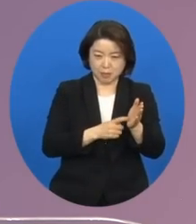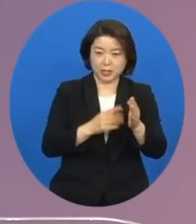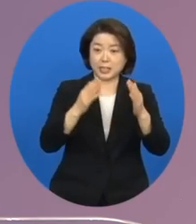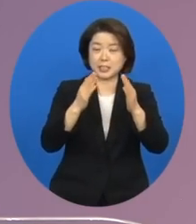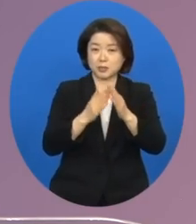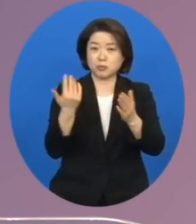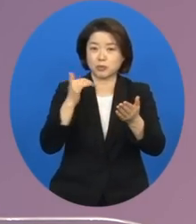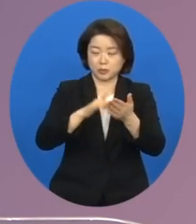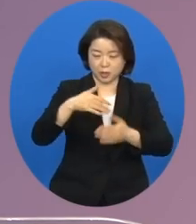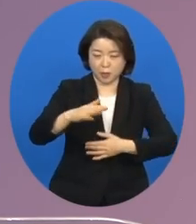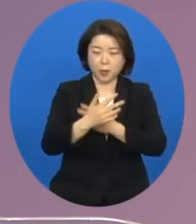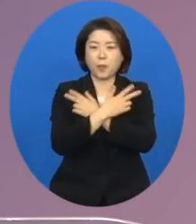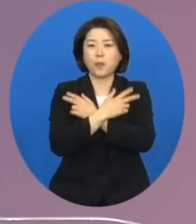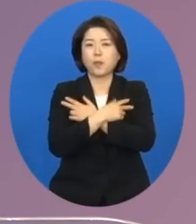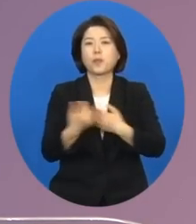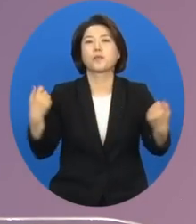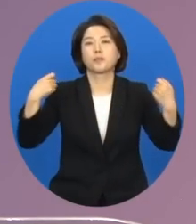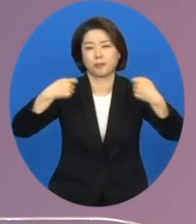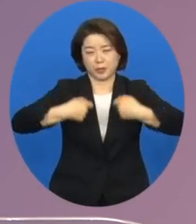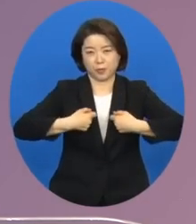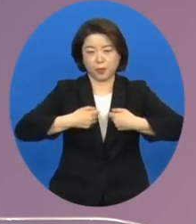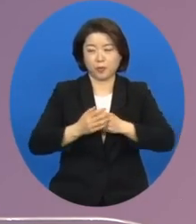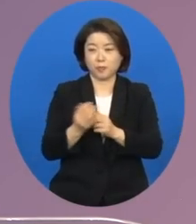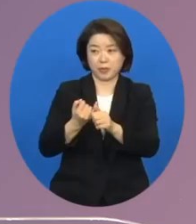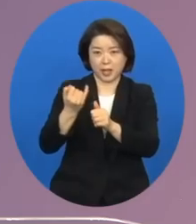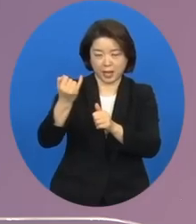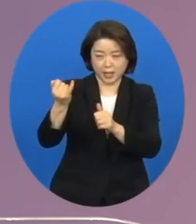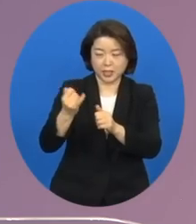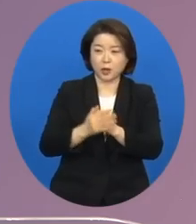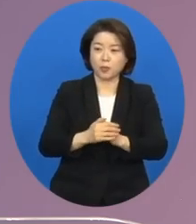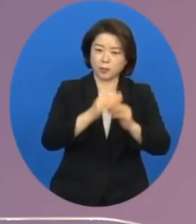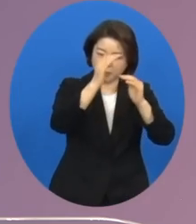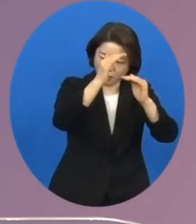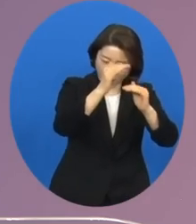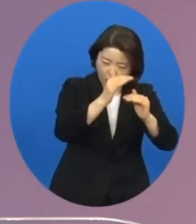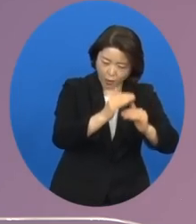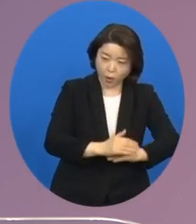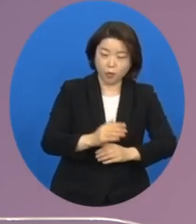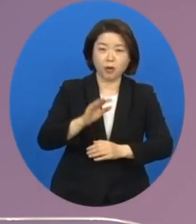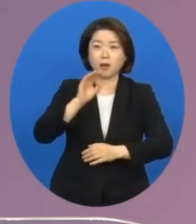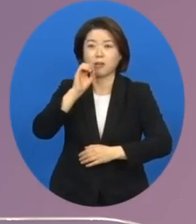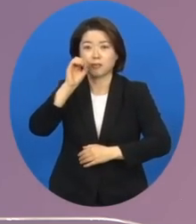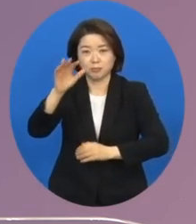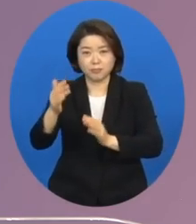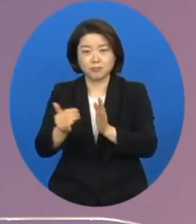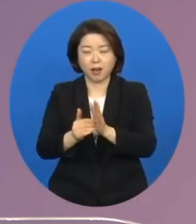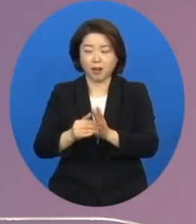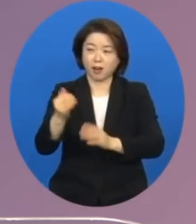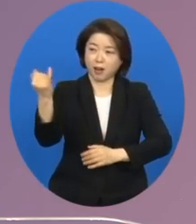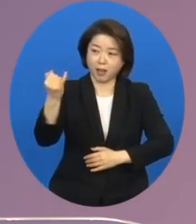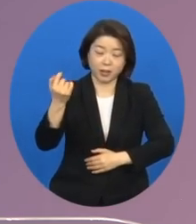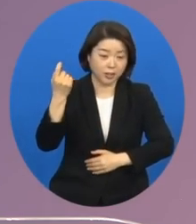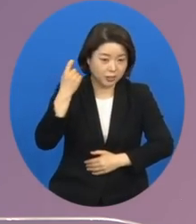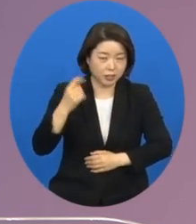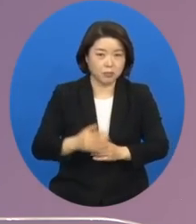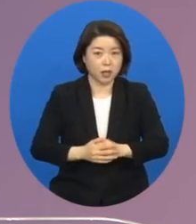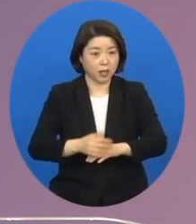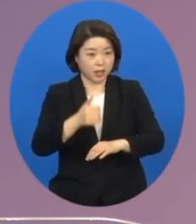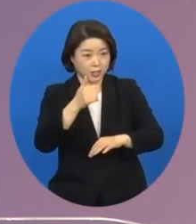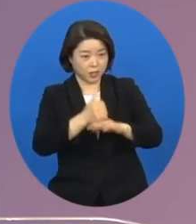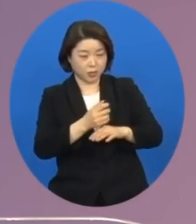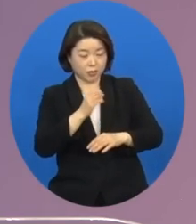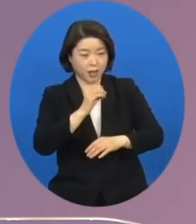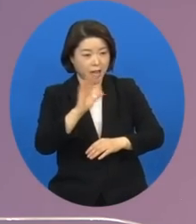집으로 돌아가 양복을 입고 또 아내에게도 되어진 이야기를 쭉 나누는데 아내는 들으면서 결국 안